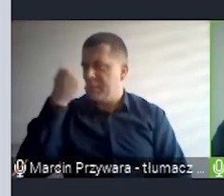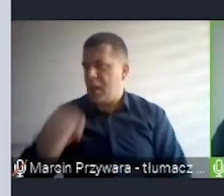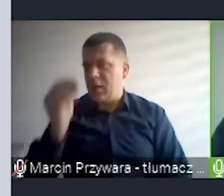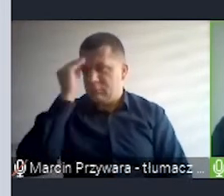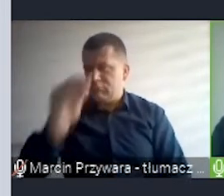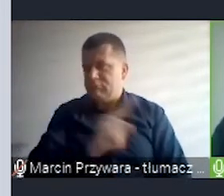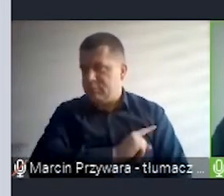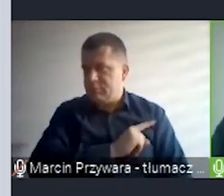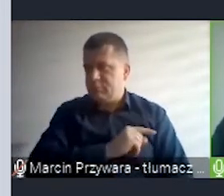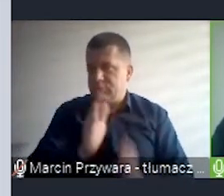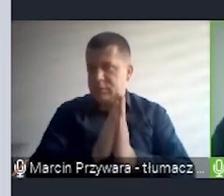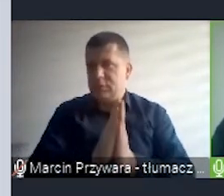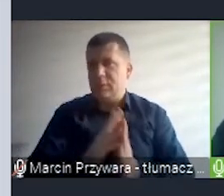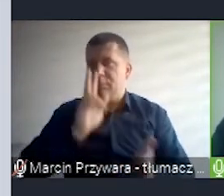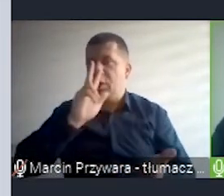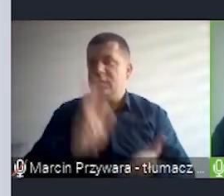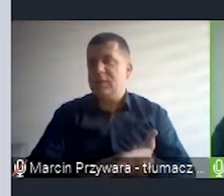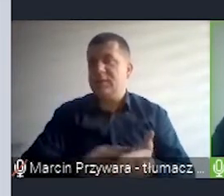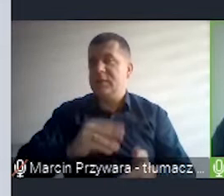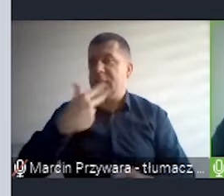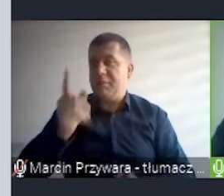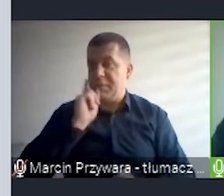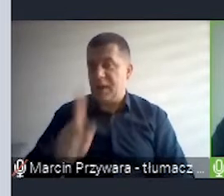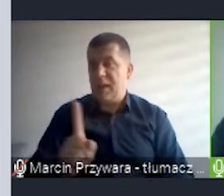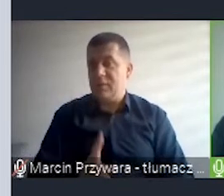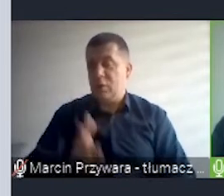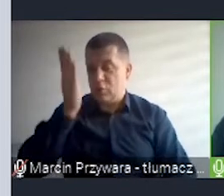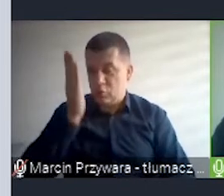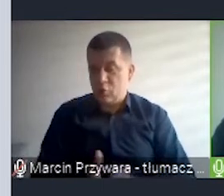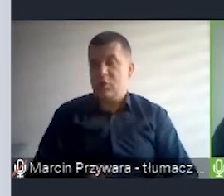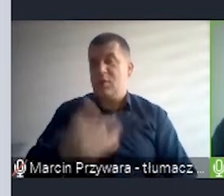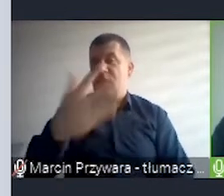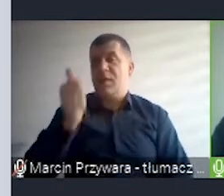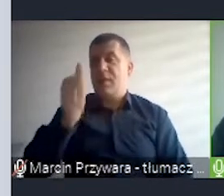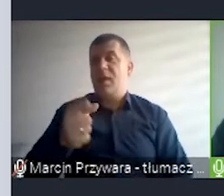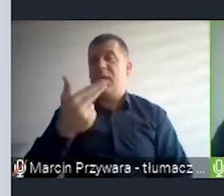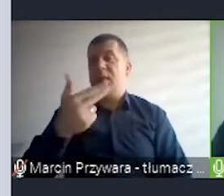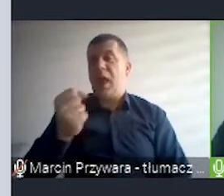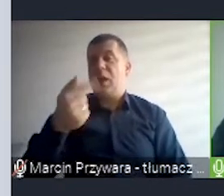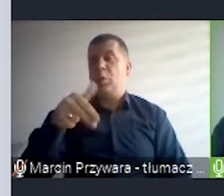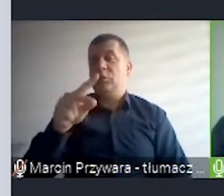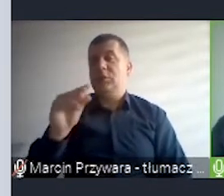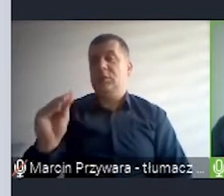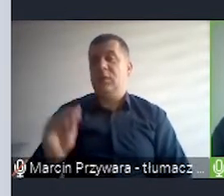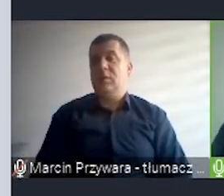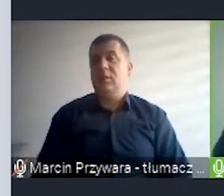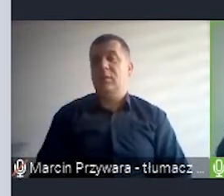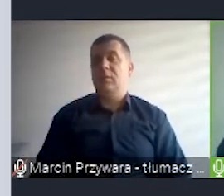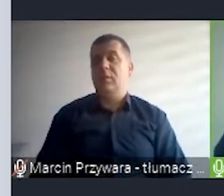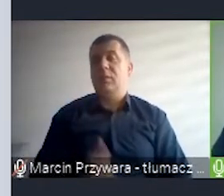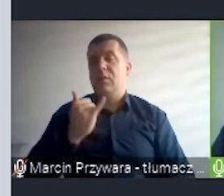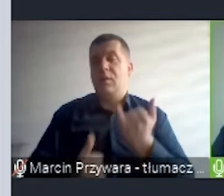przestrzegam. Poświadczenie nieprawdy już kwalifikuje się jako nadużycie. Jeżeli